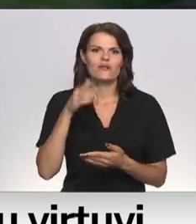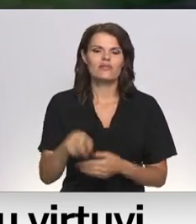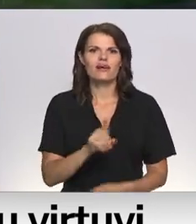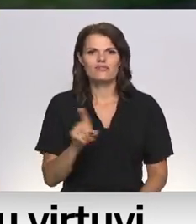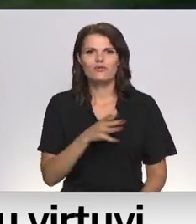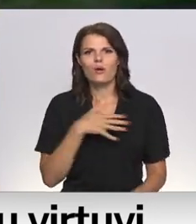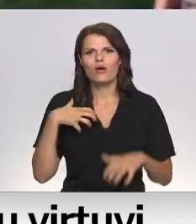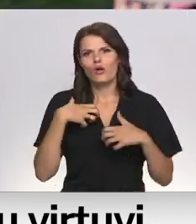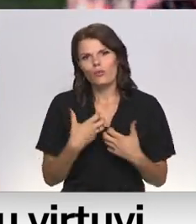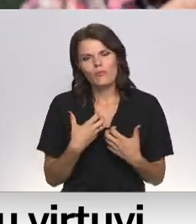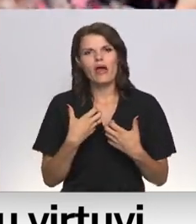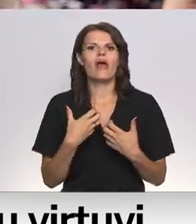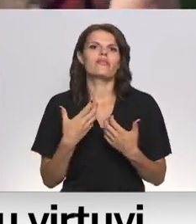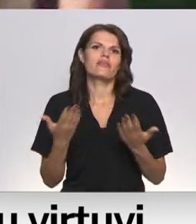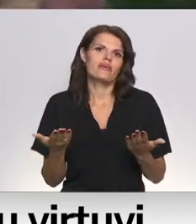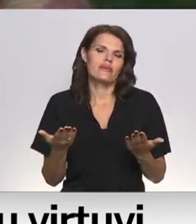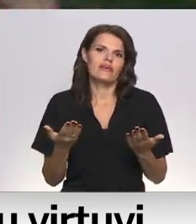ļoti skumji, ļoti bēdīgi.